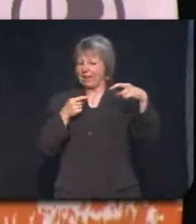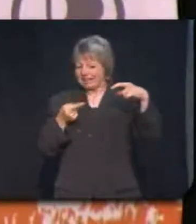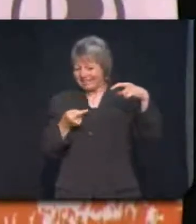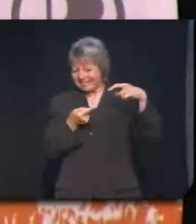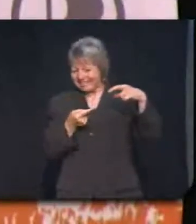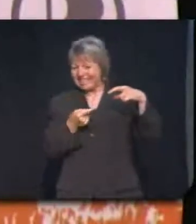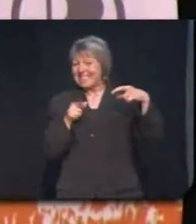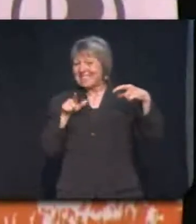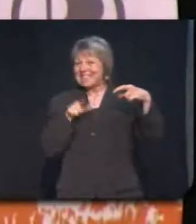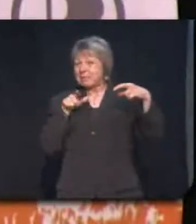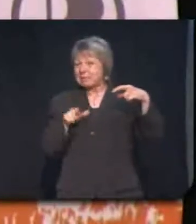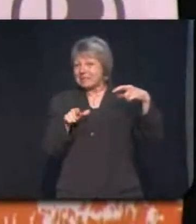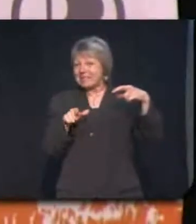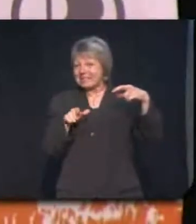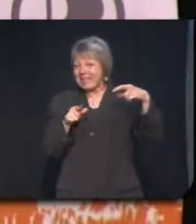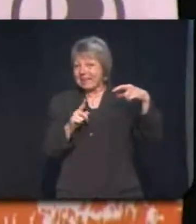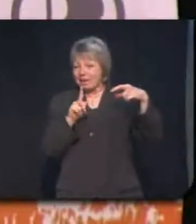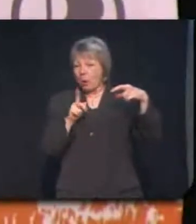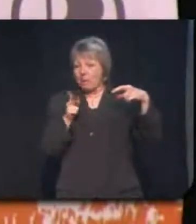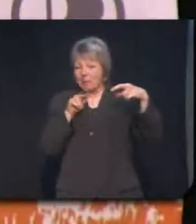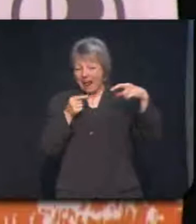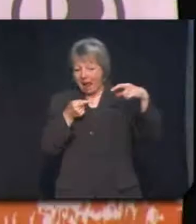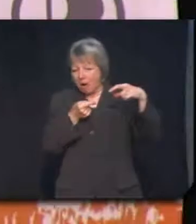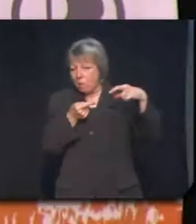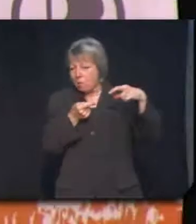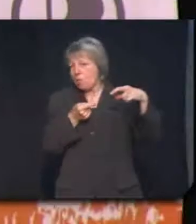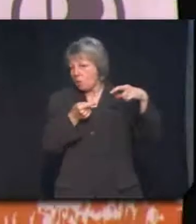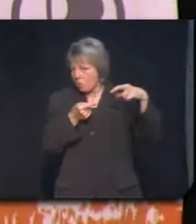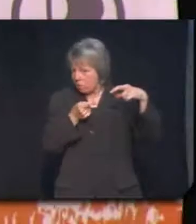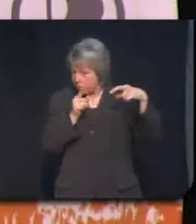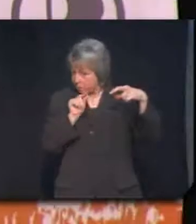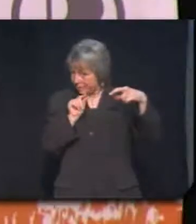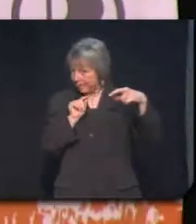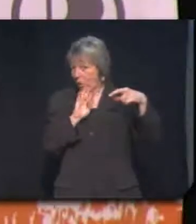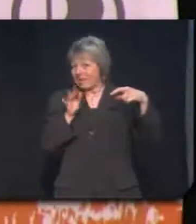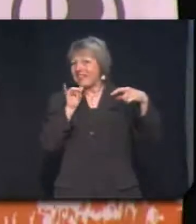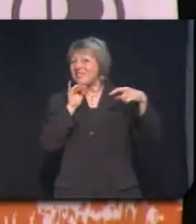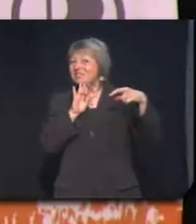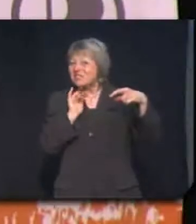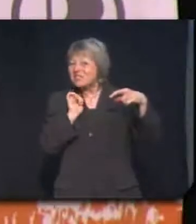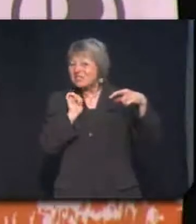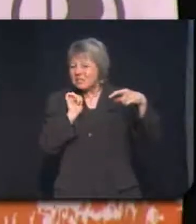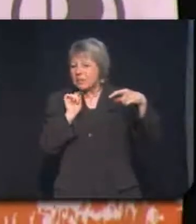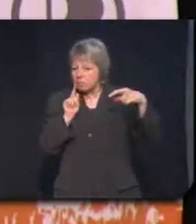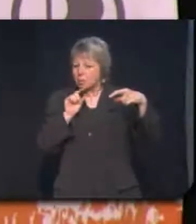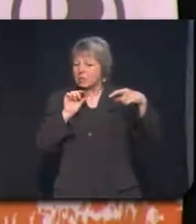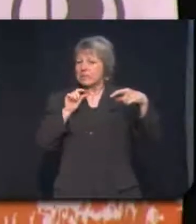17 in blau oben hat habe ich etwas falsch gemacht